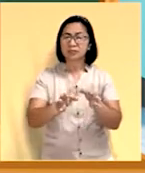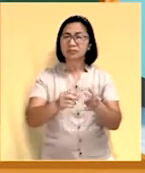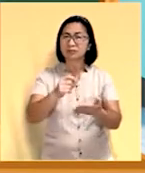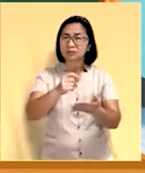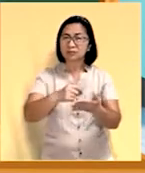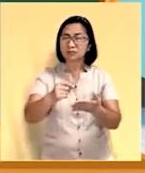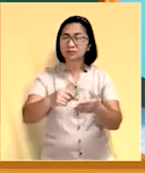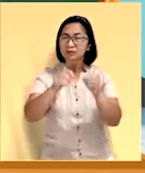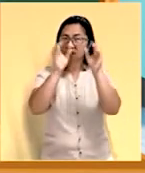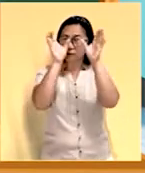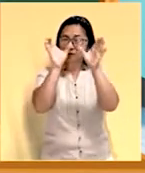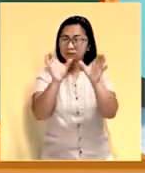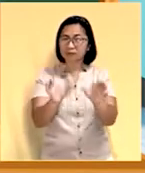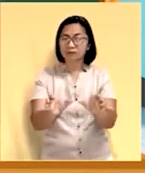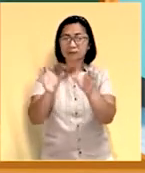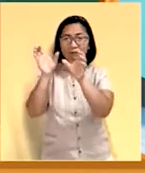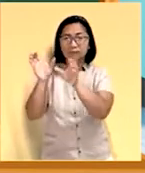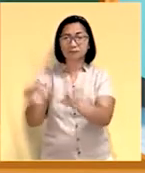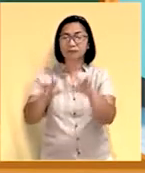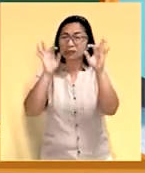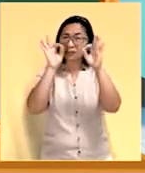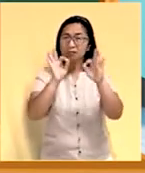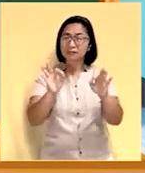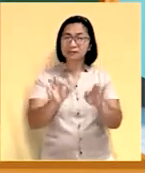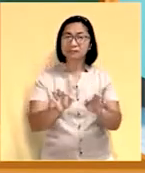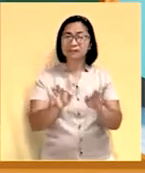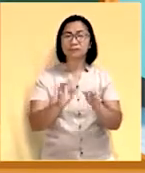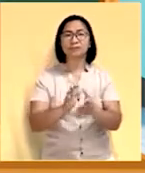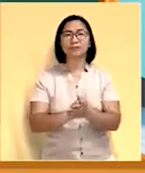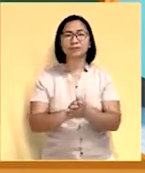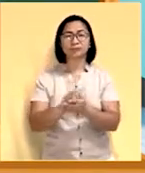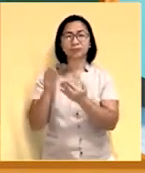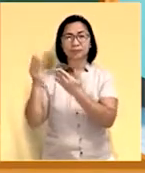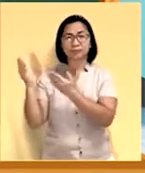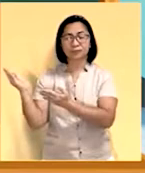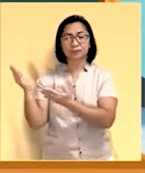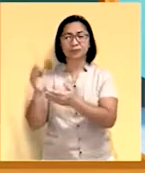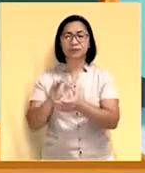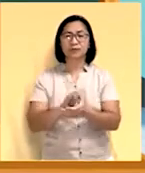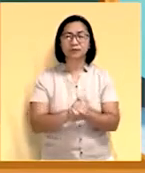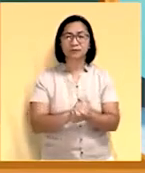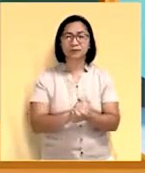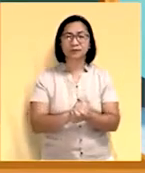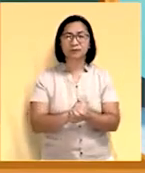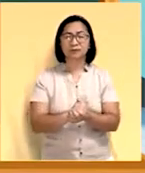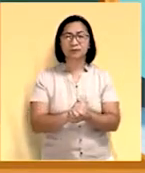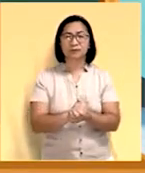isusulat ito sa column o vertical form, ito ay...